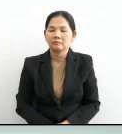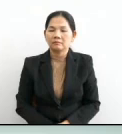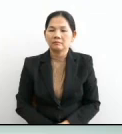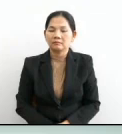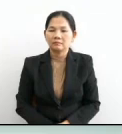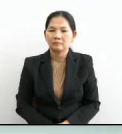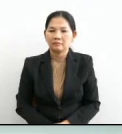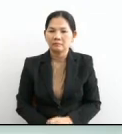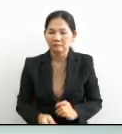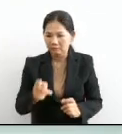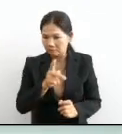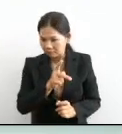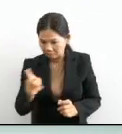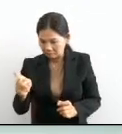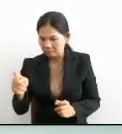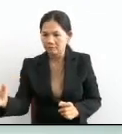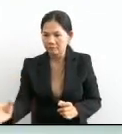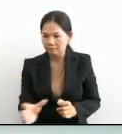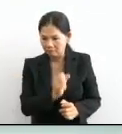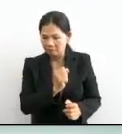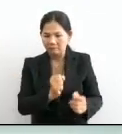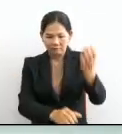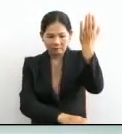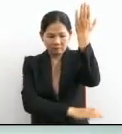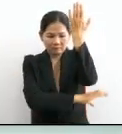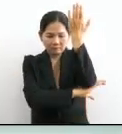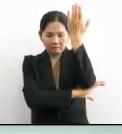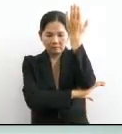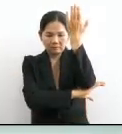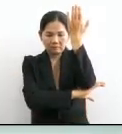គេយកមើម